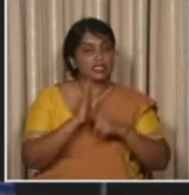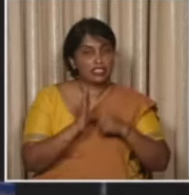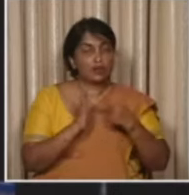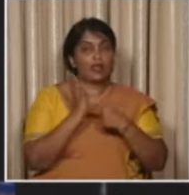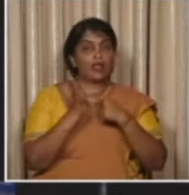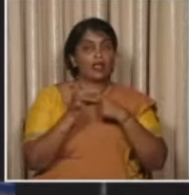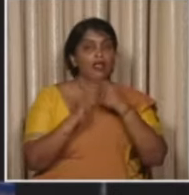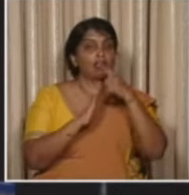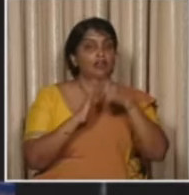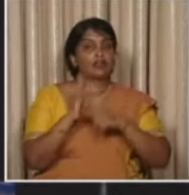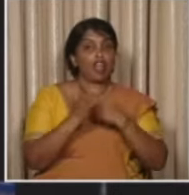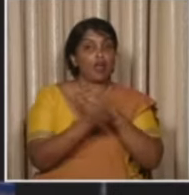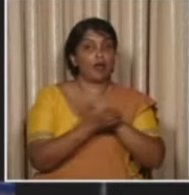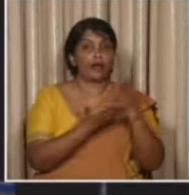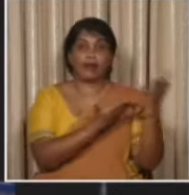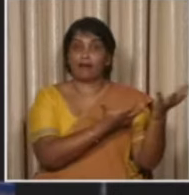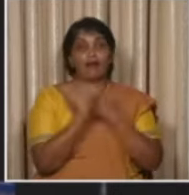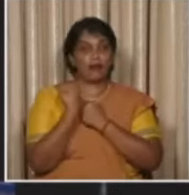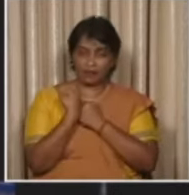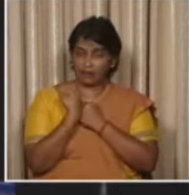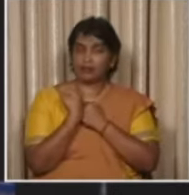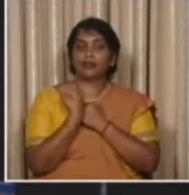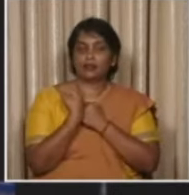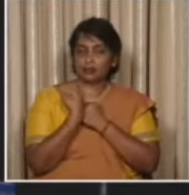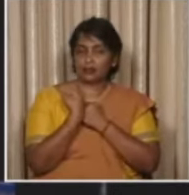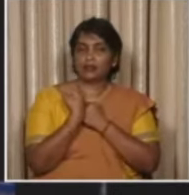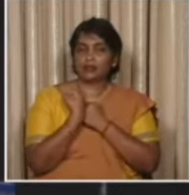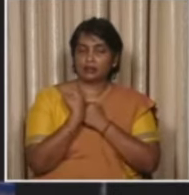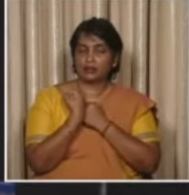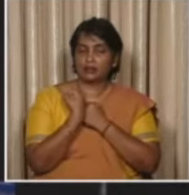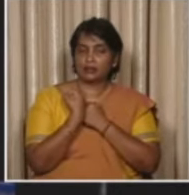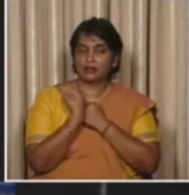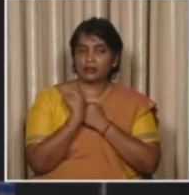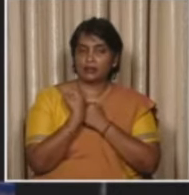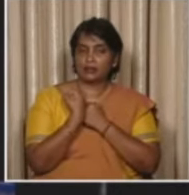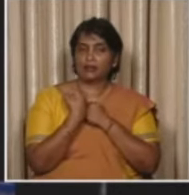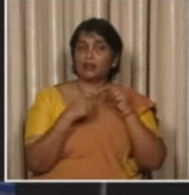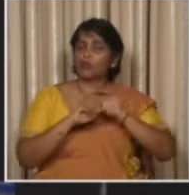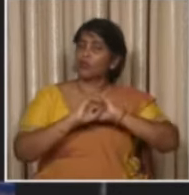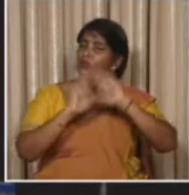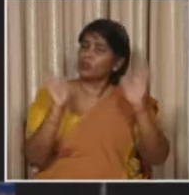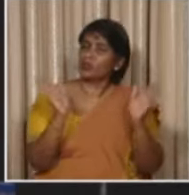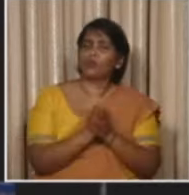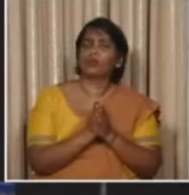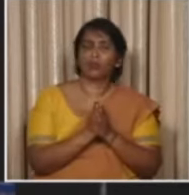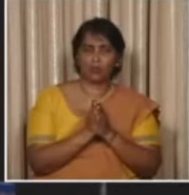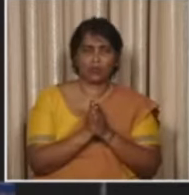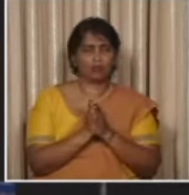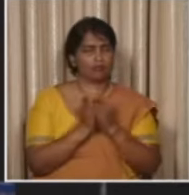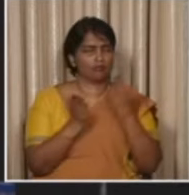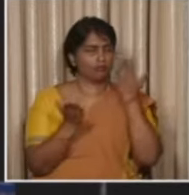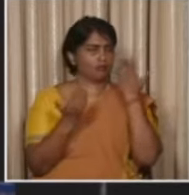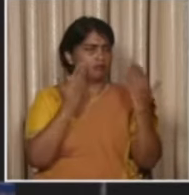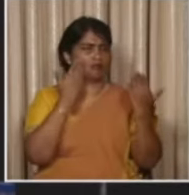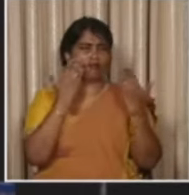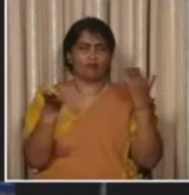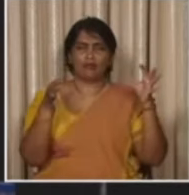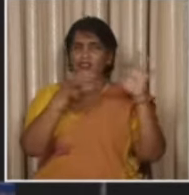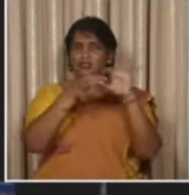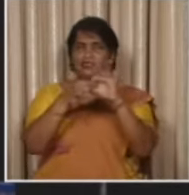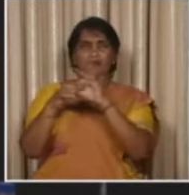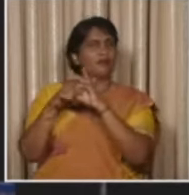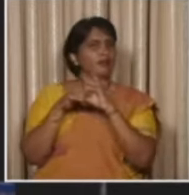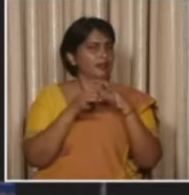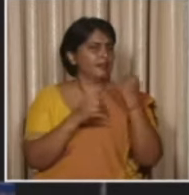සමුද්‍රා හෝටලෙන් ගන්න කියලා. එතකොට මේ සියල්ලක්ම අපිට ගලප ගන්න හරි ලේසි ගරු